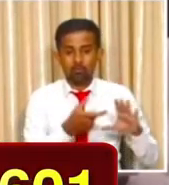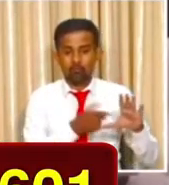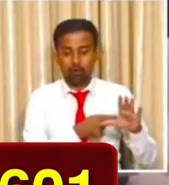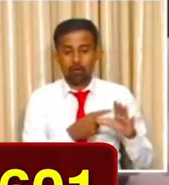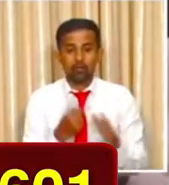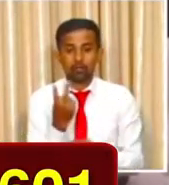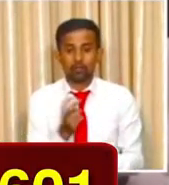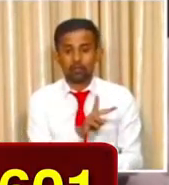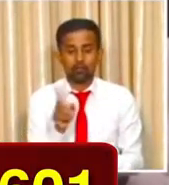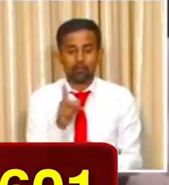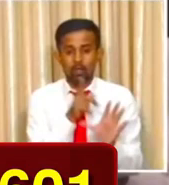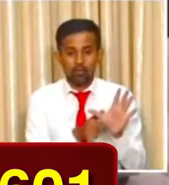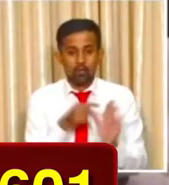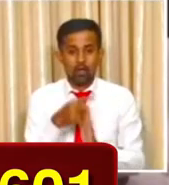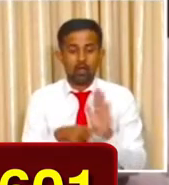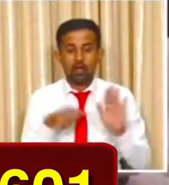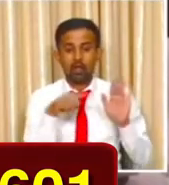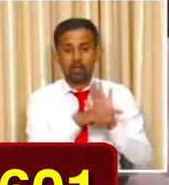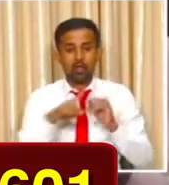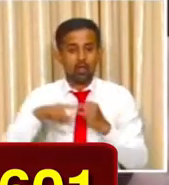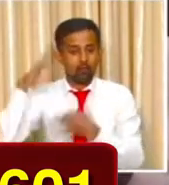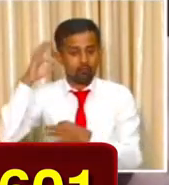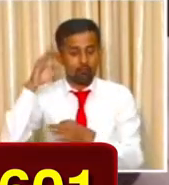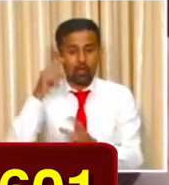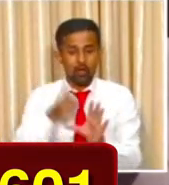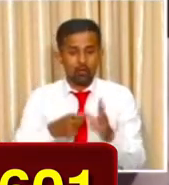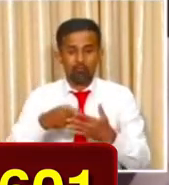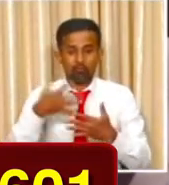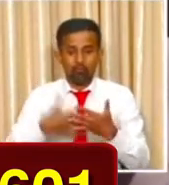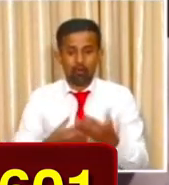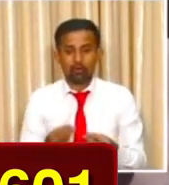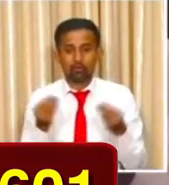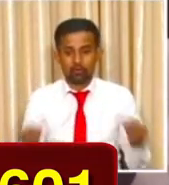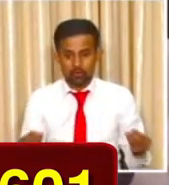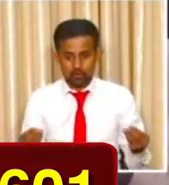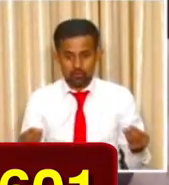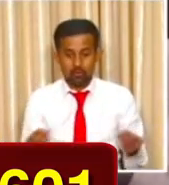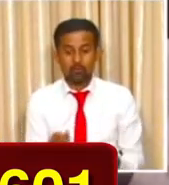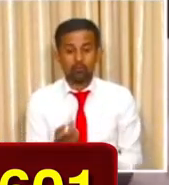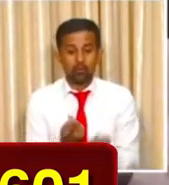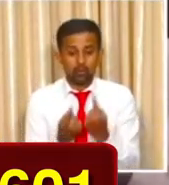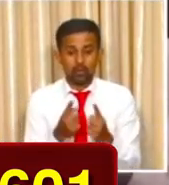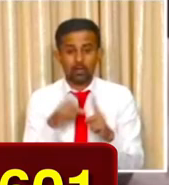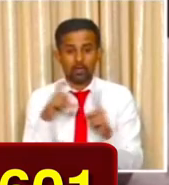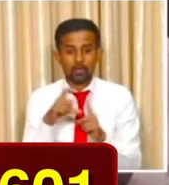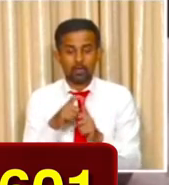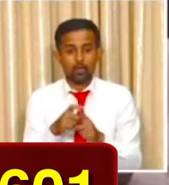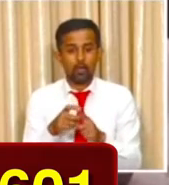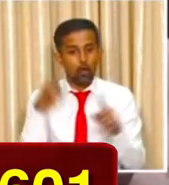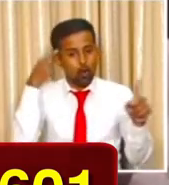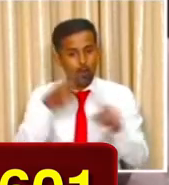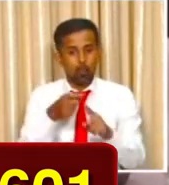तदा सुसीके वार्षसंधा श्रीलंका नगिनीर विश्वविद्यालय वार्षिक वार्ता मम मित्रपत करमी वार्ता अध्ययन अध्यापने पिलिबंद आंशिक